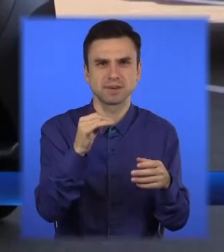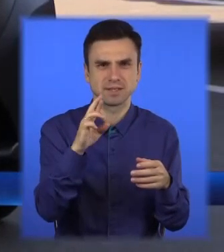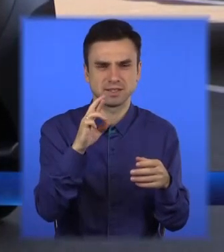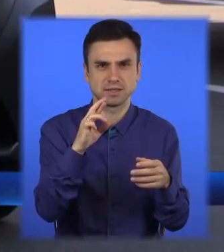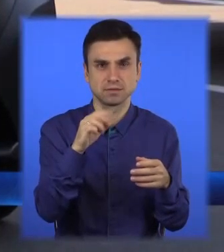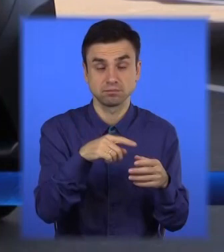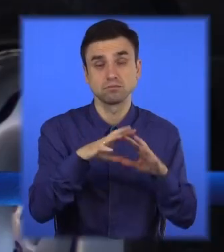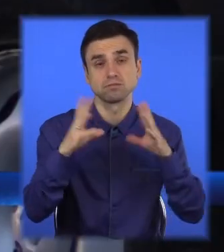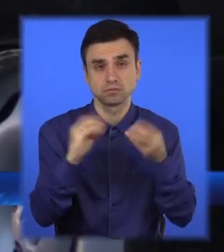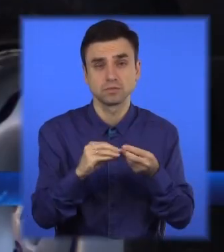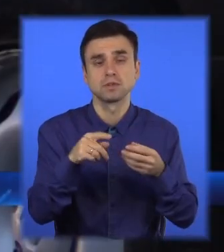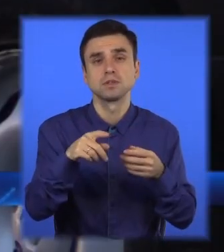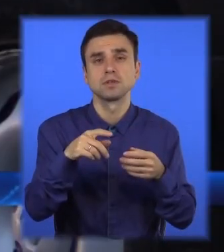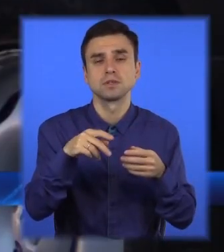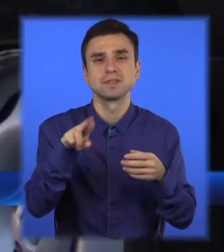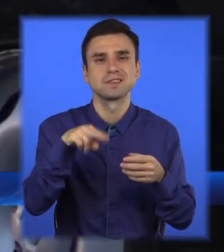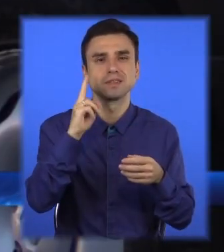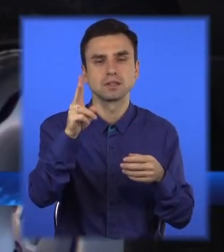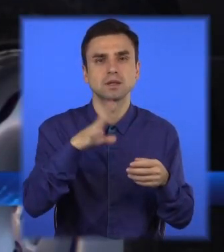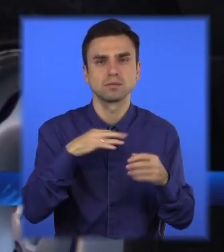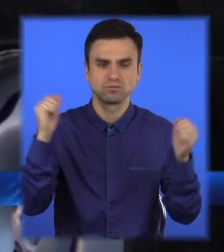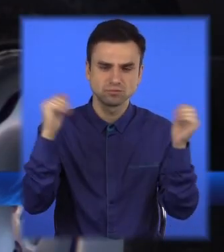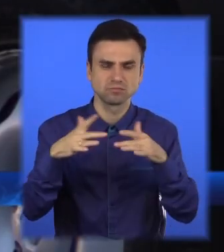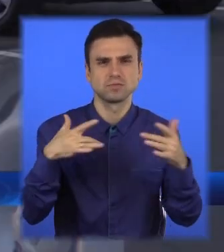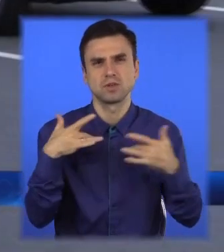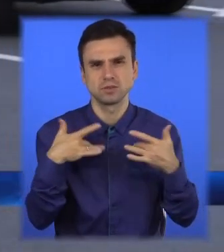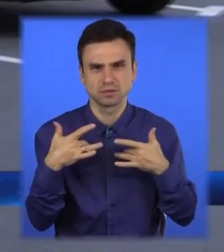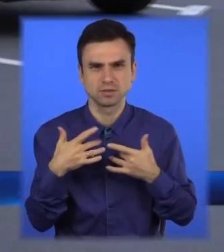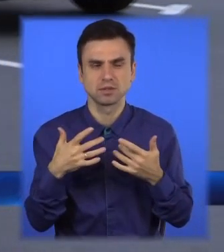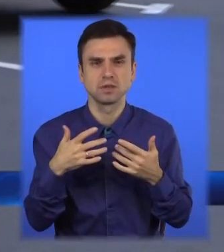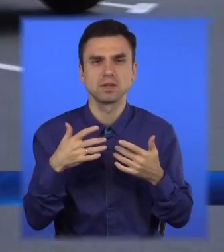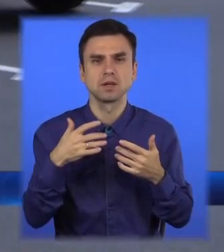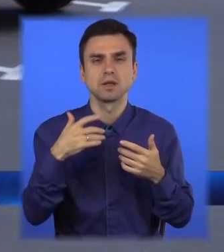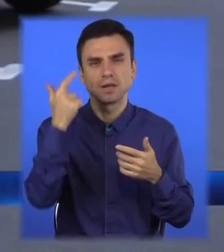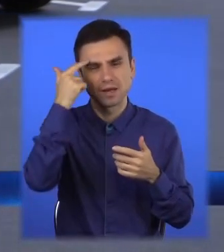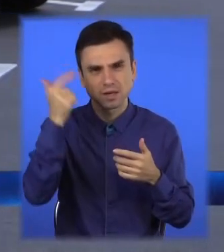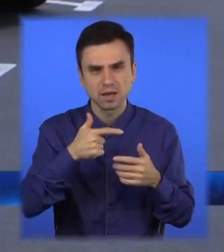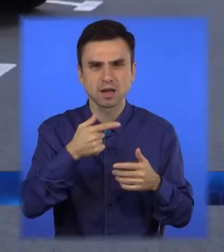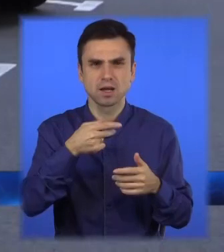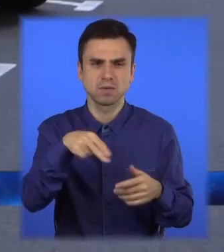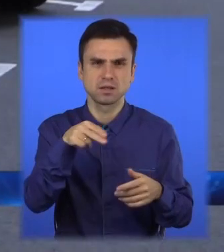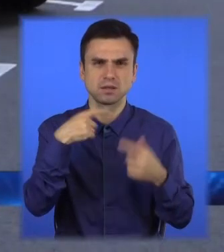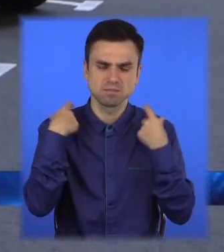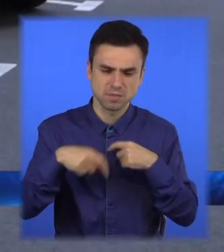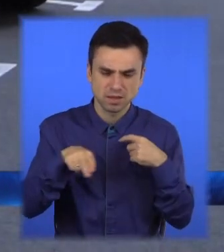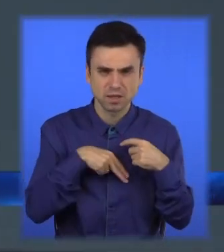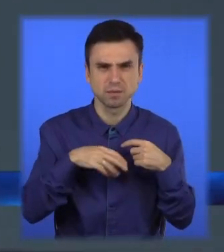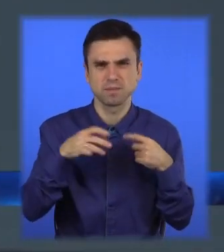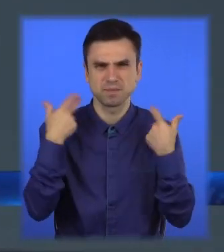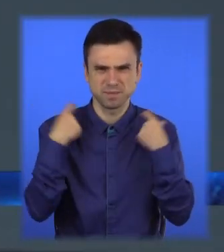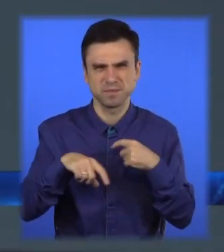цим у Палаці культури Мистецькій відбувся святковий концерт. Почесними грамотами та медалями нагородили